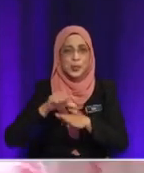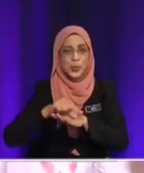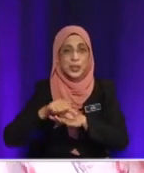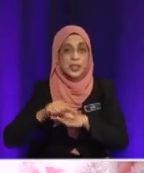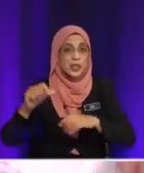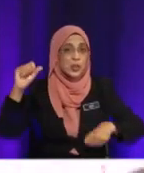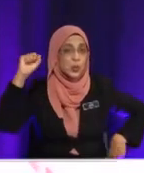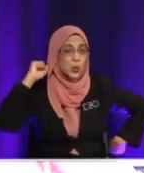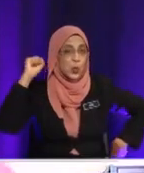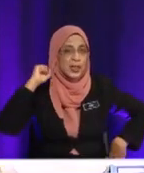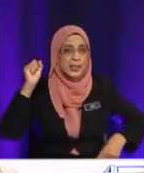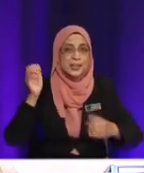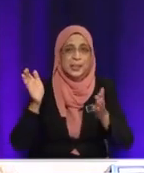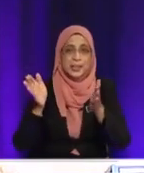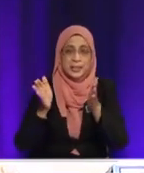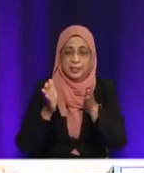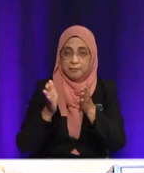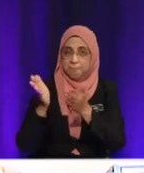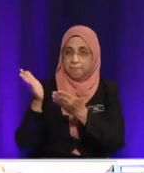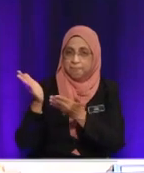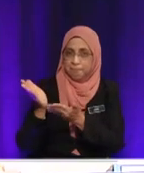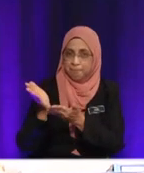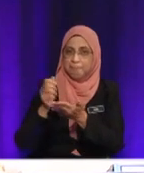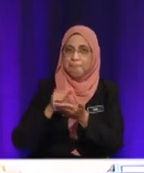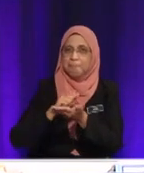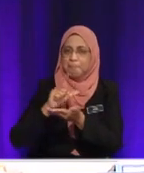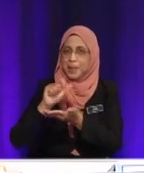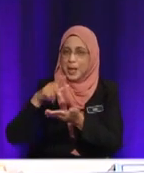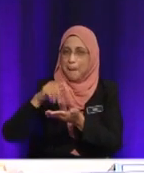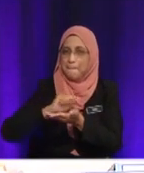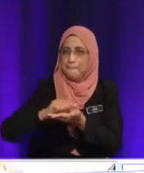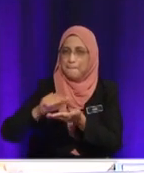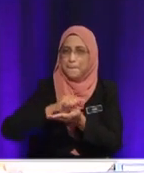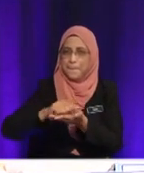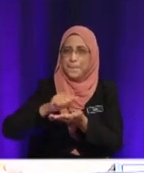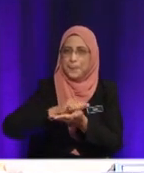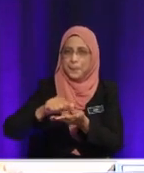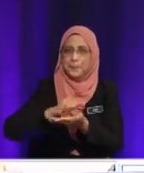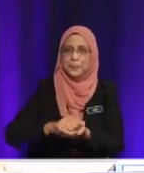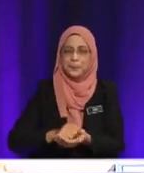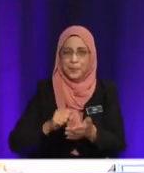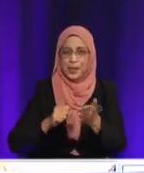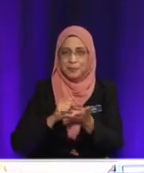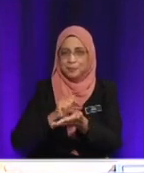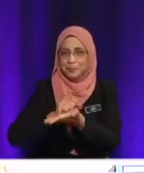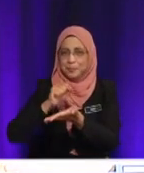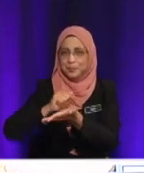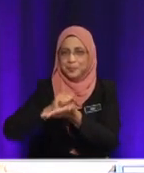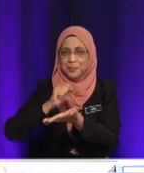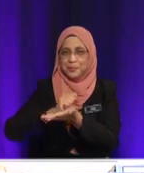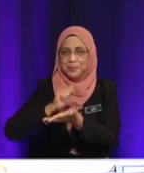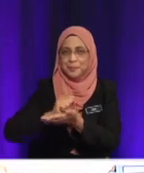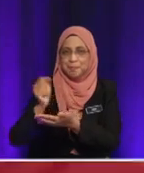Bersihkan. Okey. Nak guna tower tu, saya ingat apa cikgu cakap tadi. Kita tumbuk. Ada tumbuk-tumbuk cikgu kan?